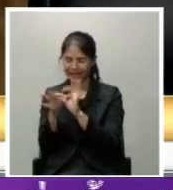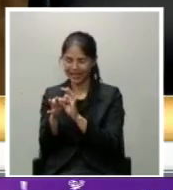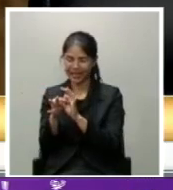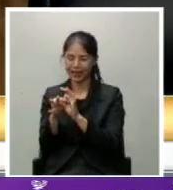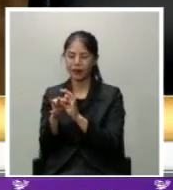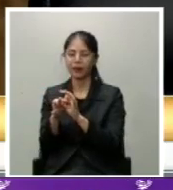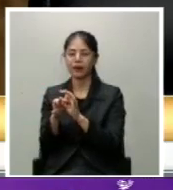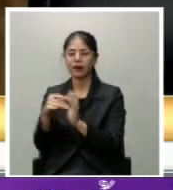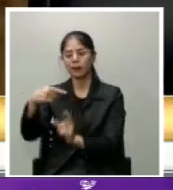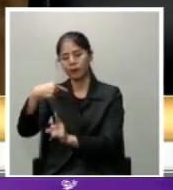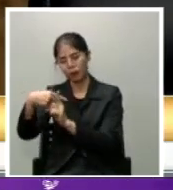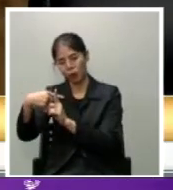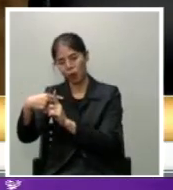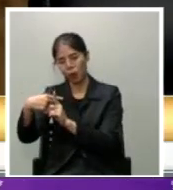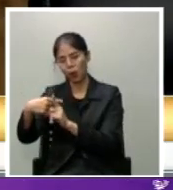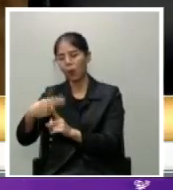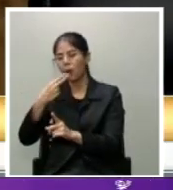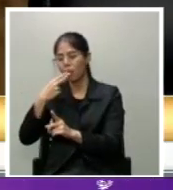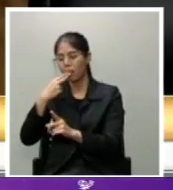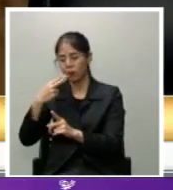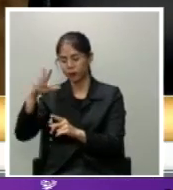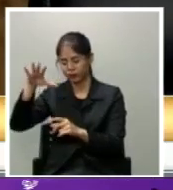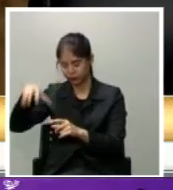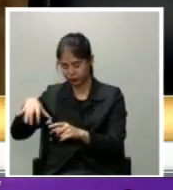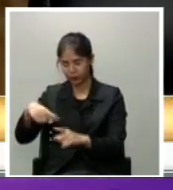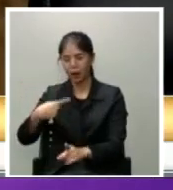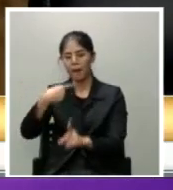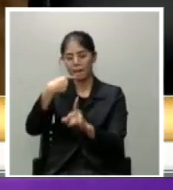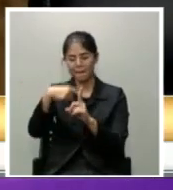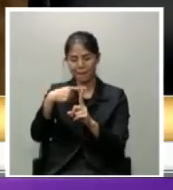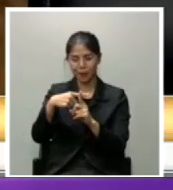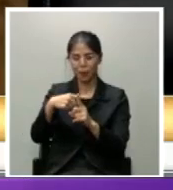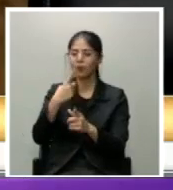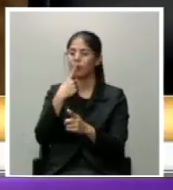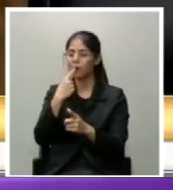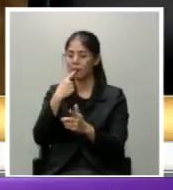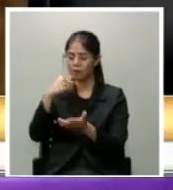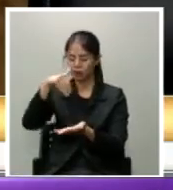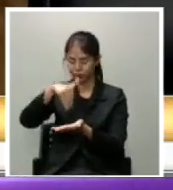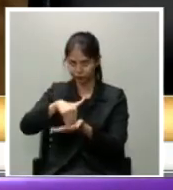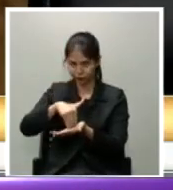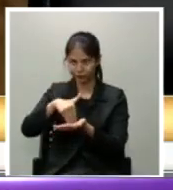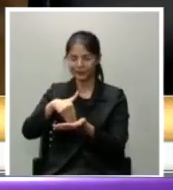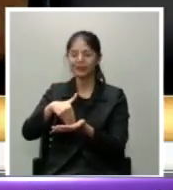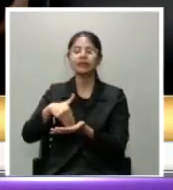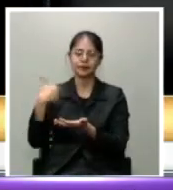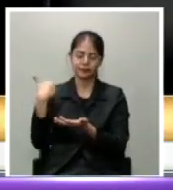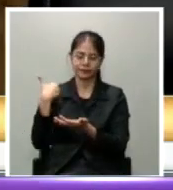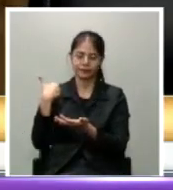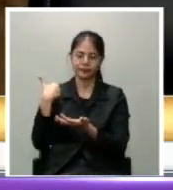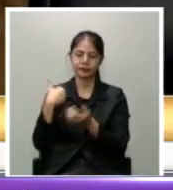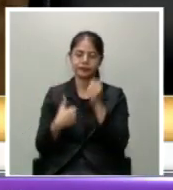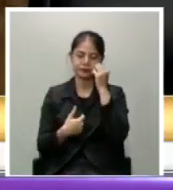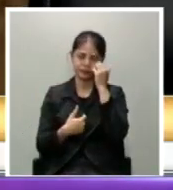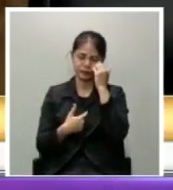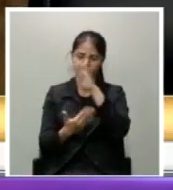วกกับเรื่องโรงงานยาสูบบวกกับเรื่องศูนย์เศรษฐกิจเล็กน้อย